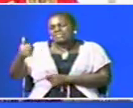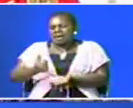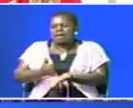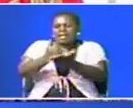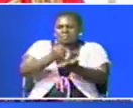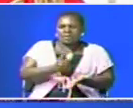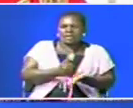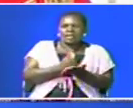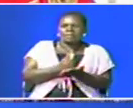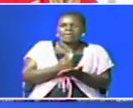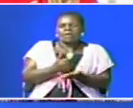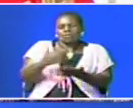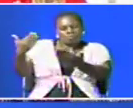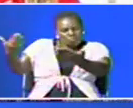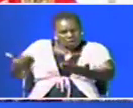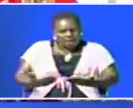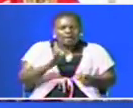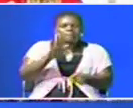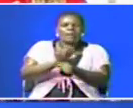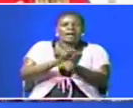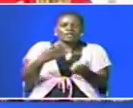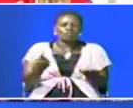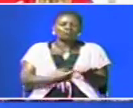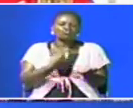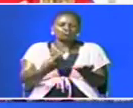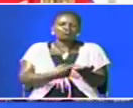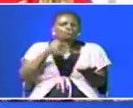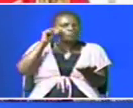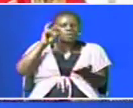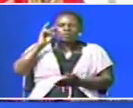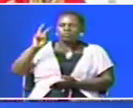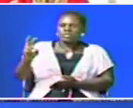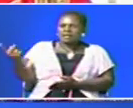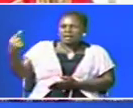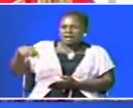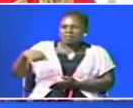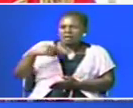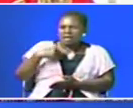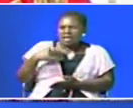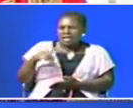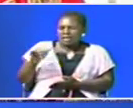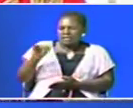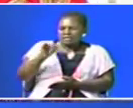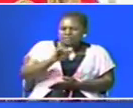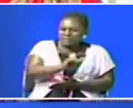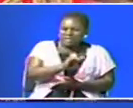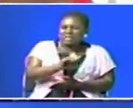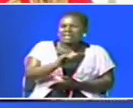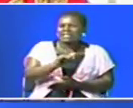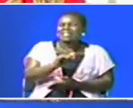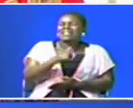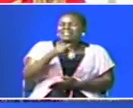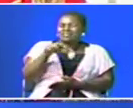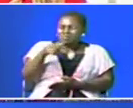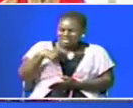tutawasaidia. Na tunawakaribisha sana wazungu kwetu Mombasa, ndio maana ukiwaona wakiingia kule hawatoki si ati mbahari. Ukarimu wa